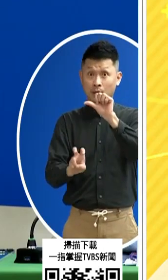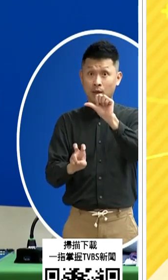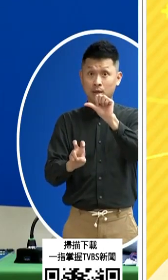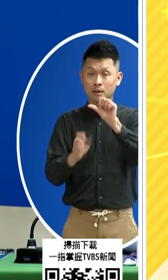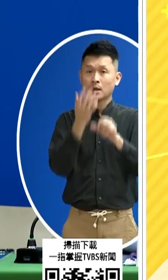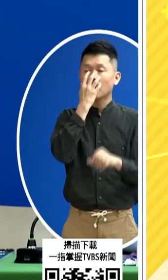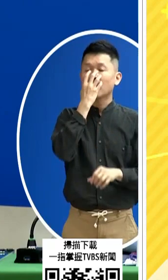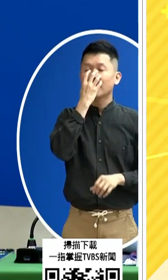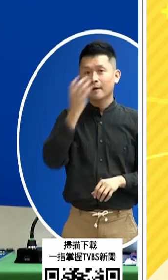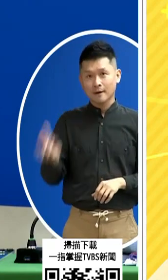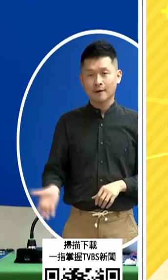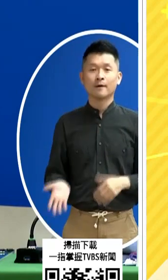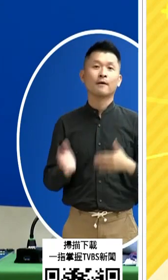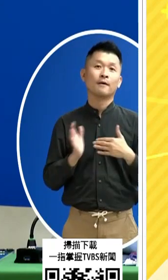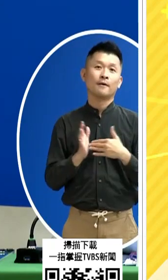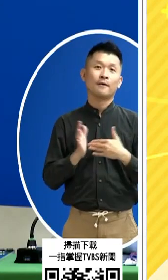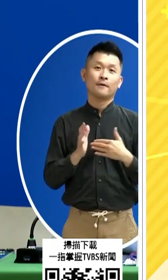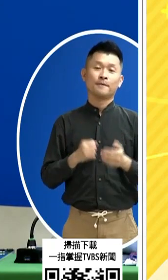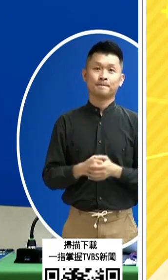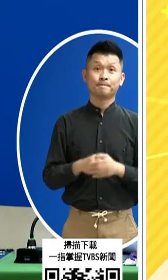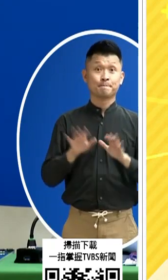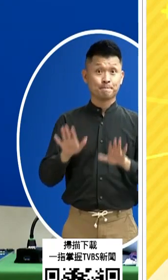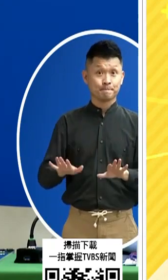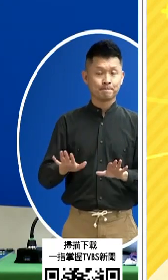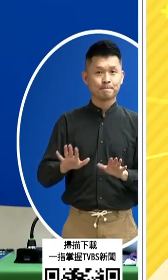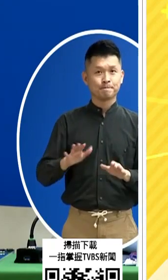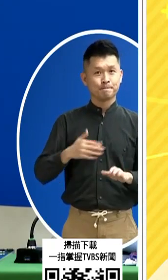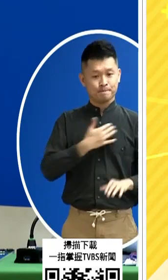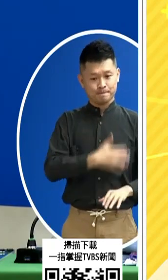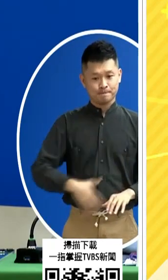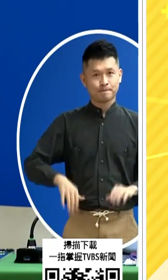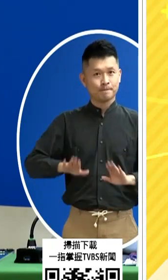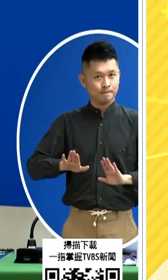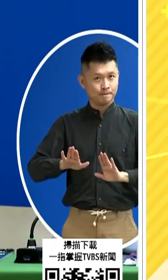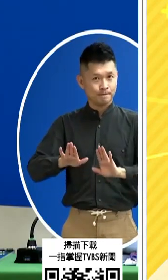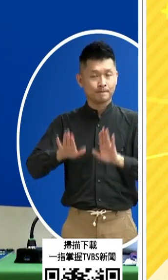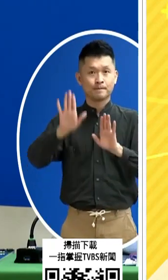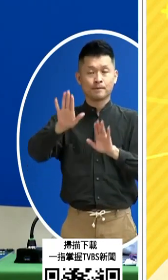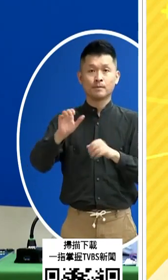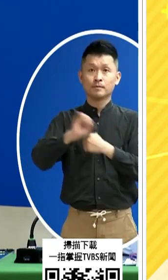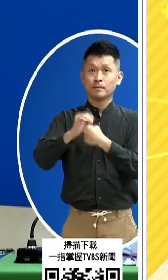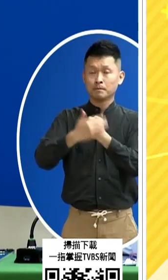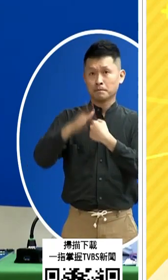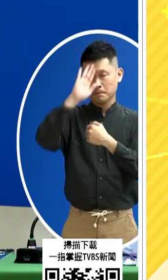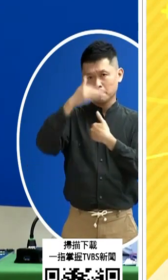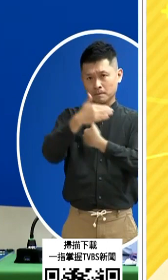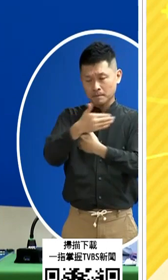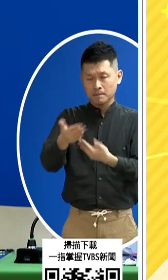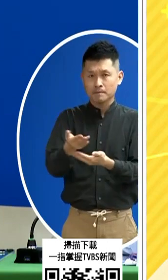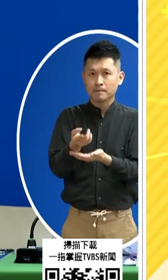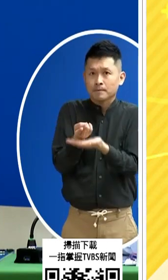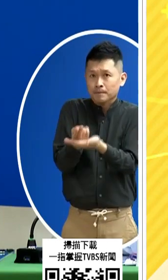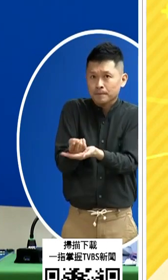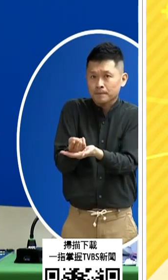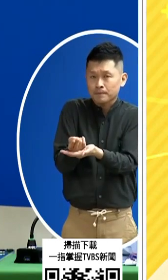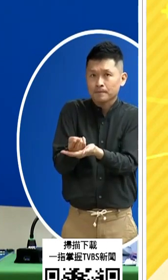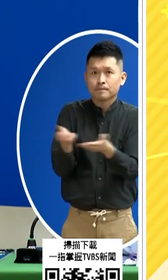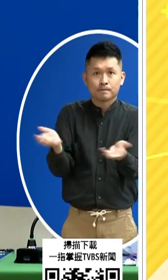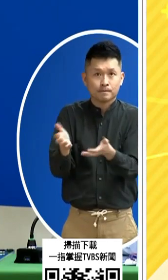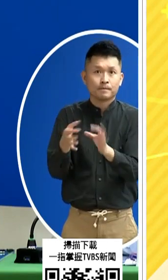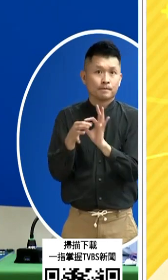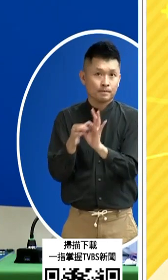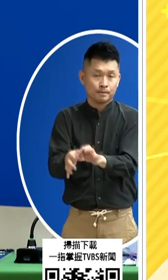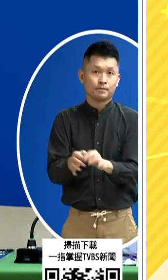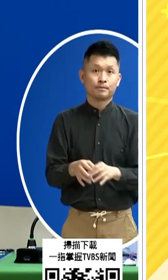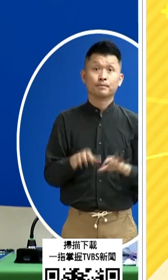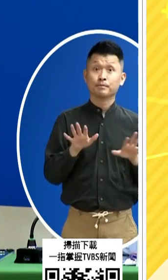快投。所以昨天很兴奋说我们给4000多个人药了，一天确诊9万人，给40000人药。那前面